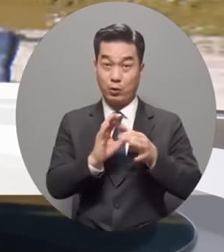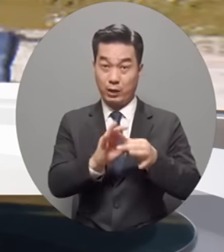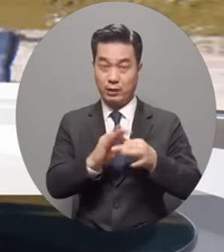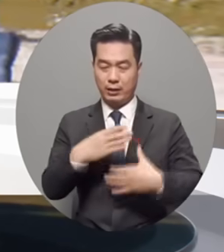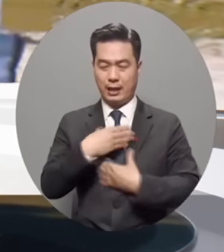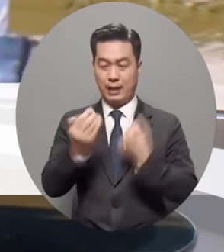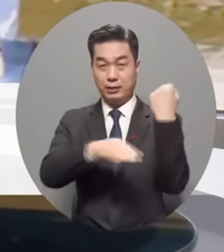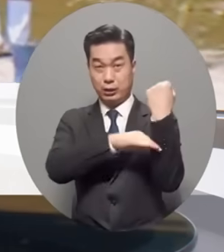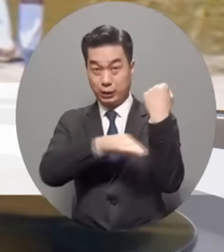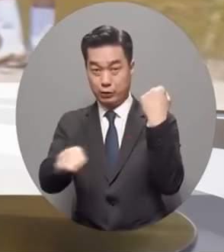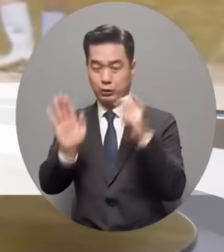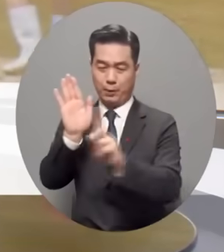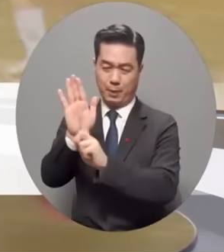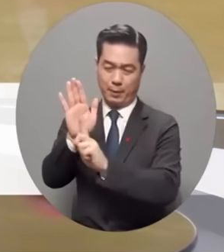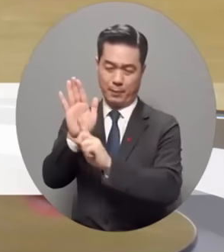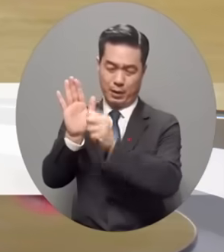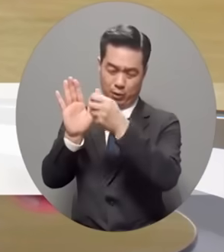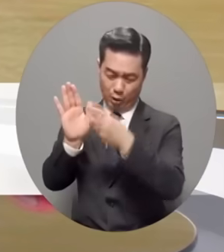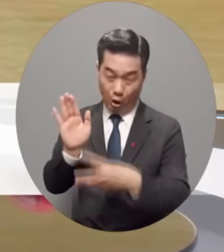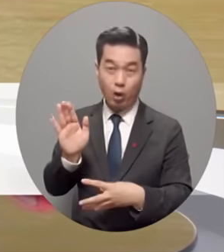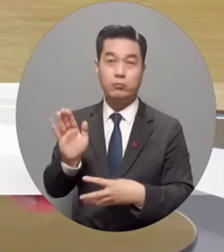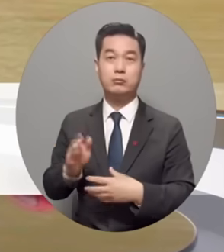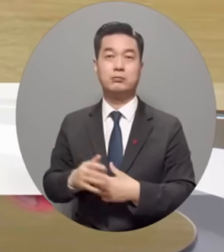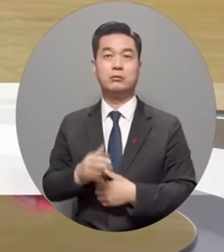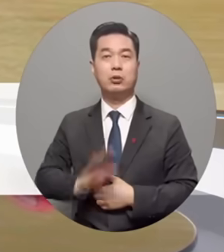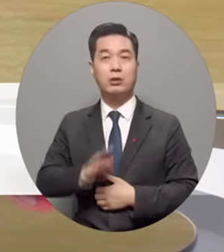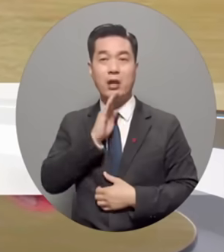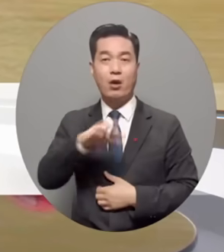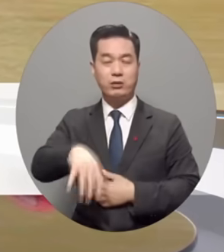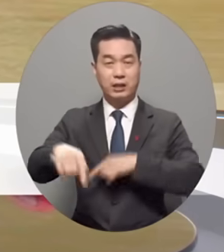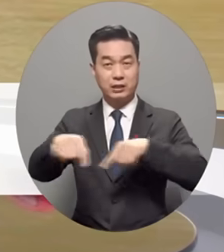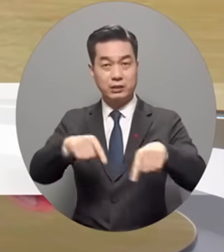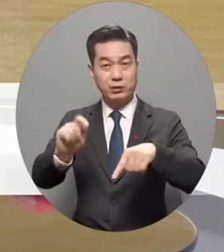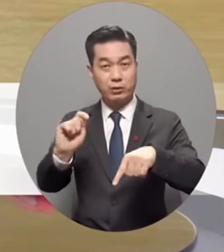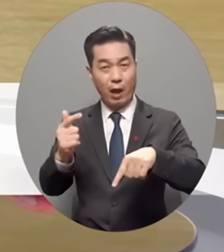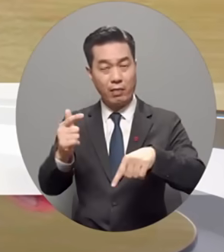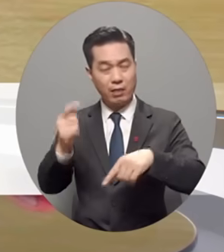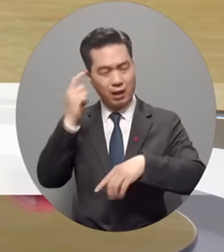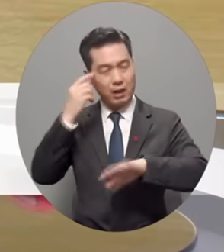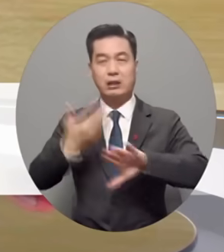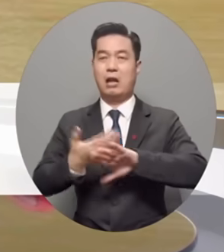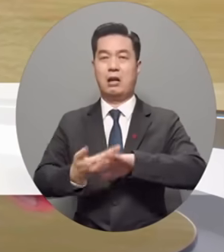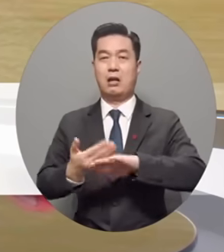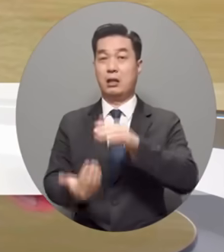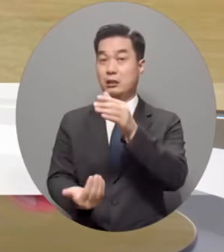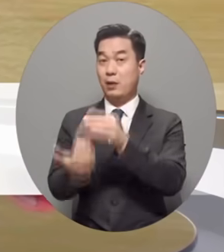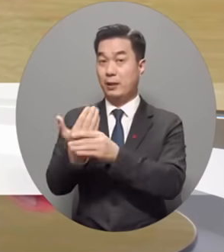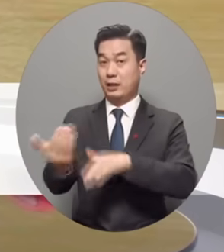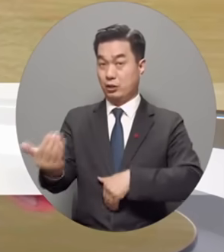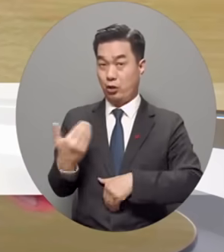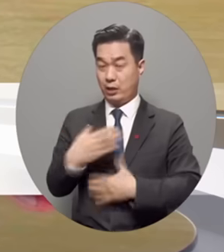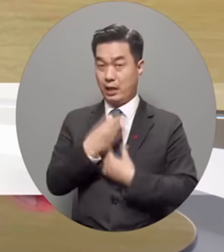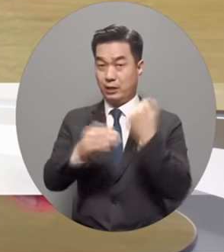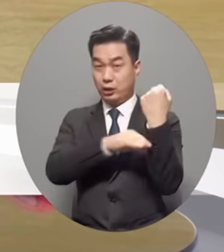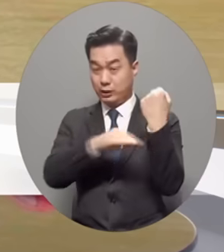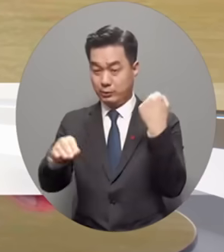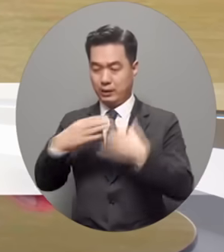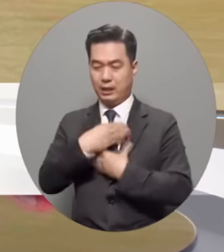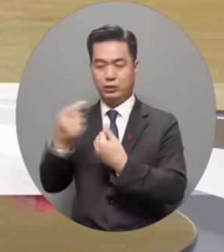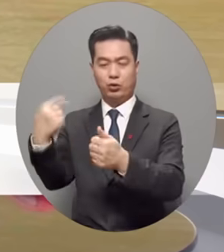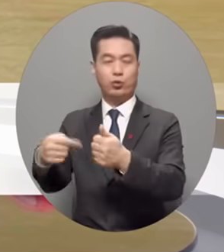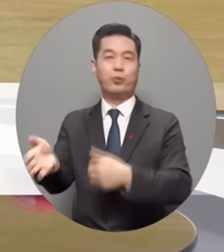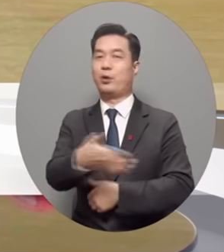거듭 주장하고 있는데요. 하지만 현장 지휘관들의 말은 다릅니다. 사고 발생 전엔 안전지침도 안전교육도